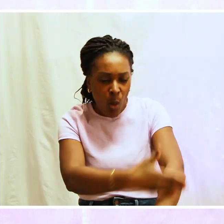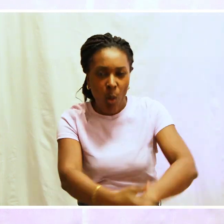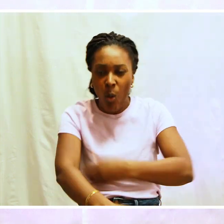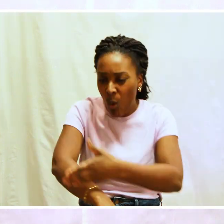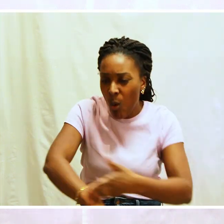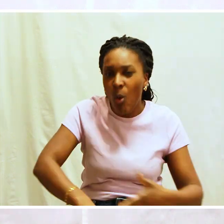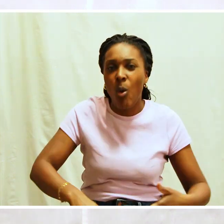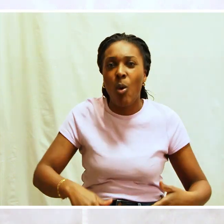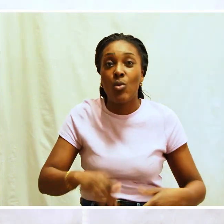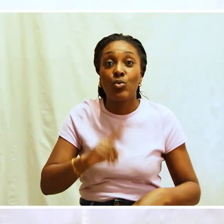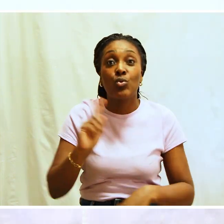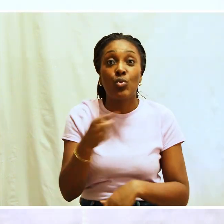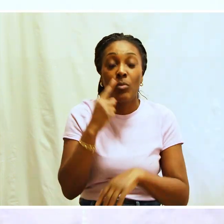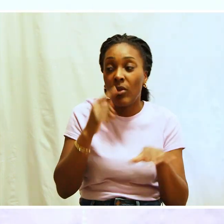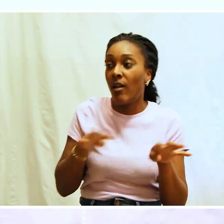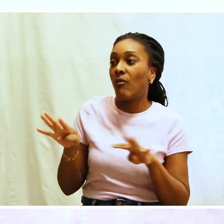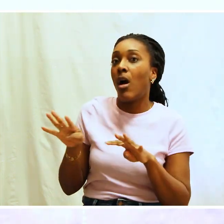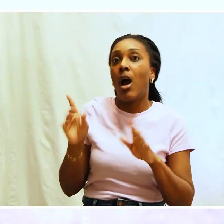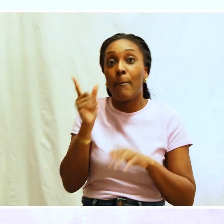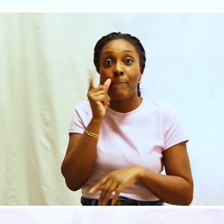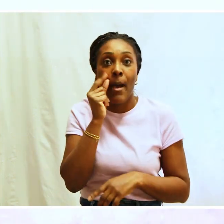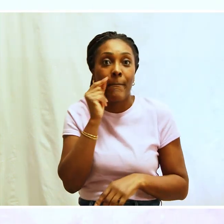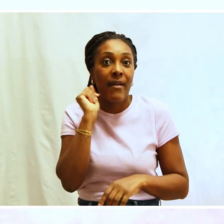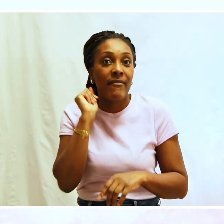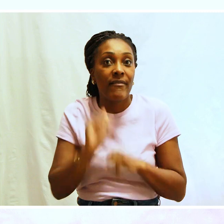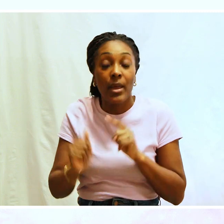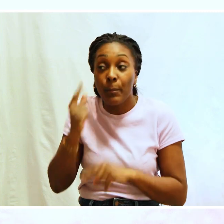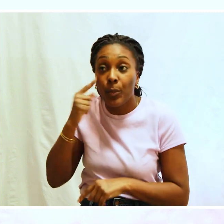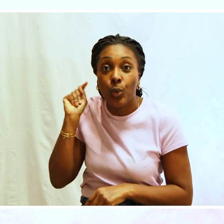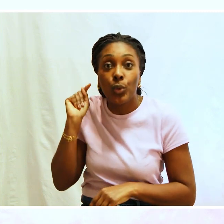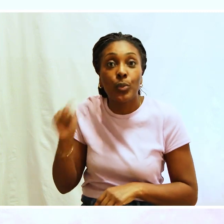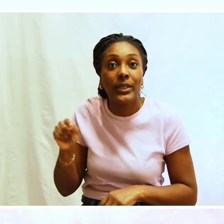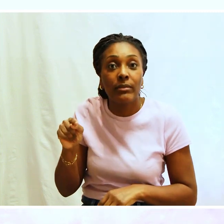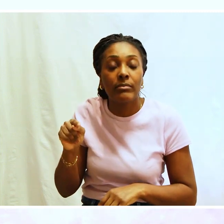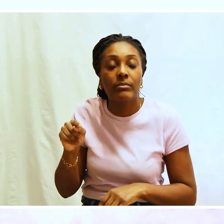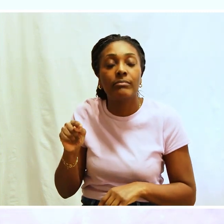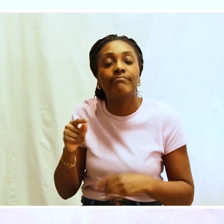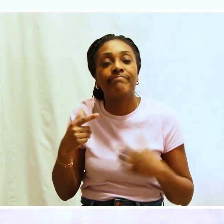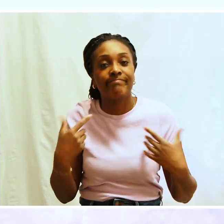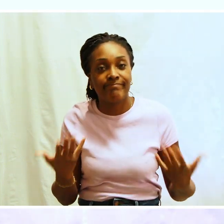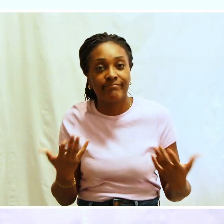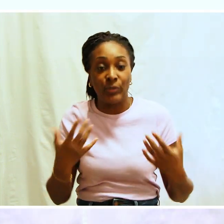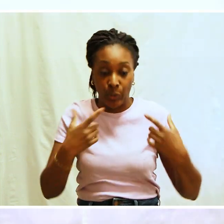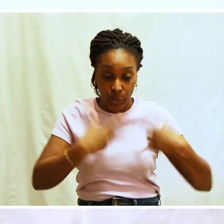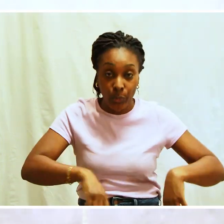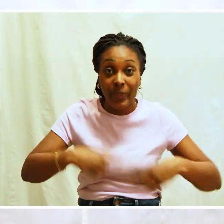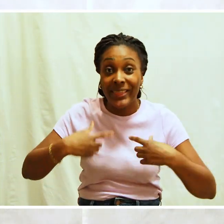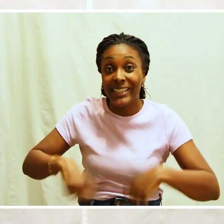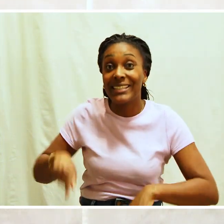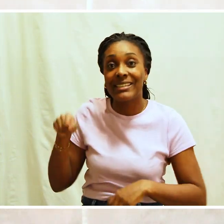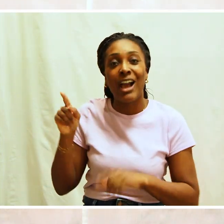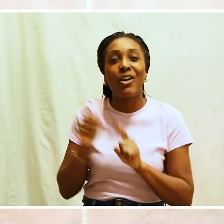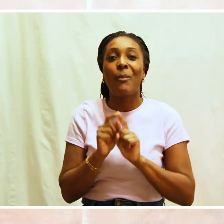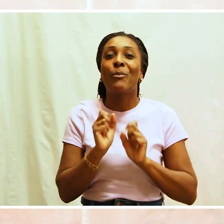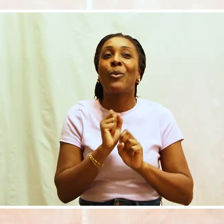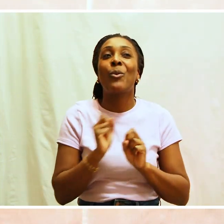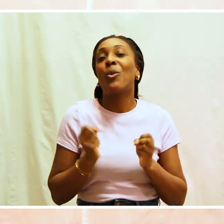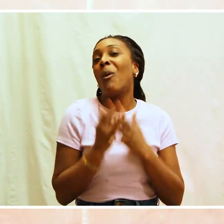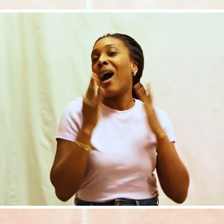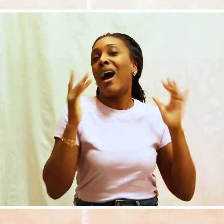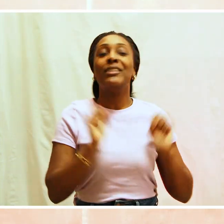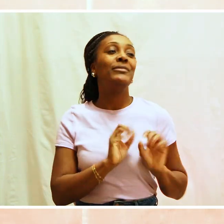monde va voir en fait que le père a fait cela spécialement pour lui en fait. Et cette tunique va être sa gloire quelque